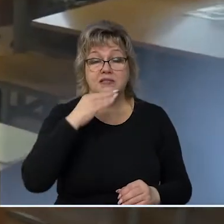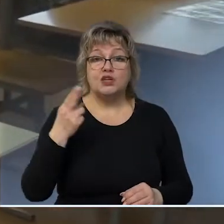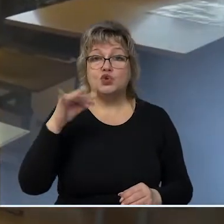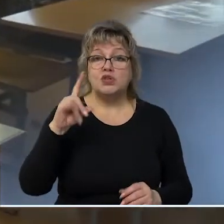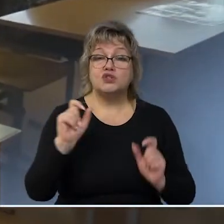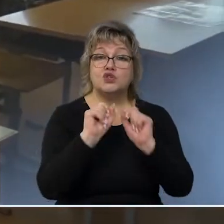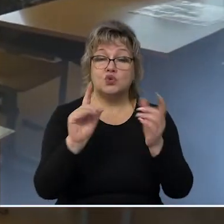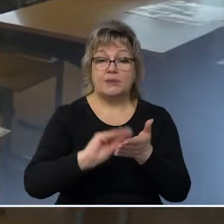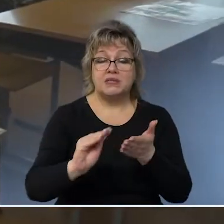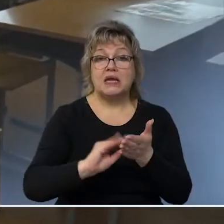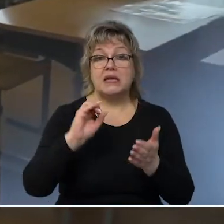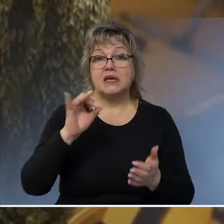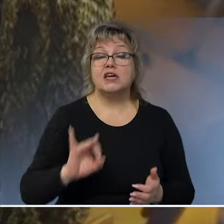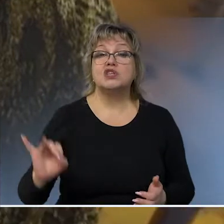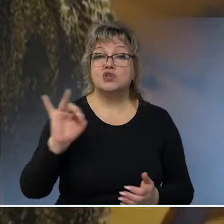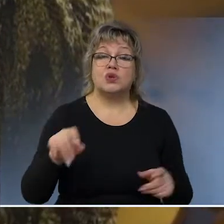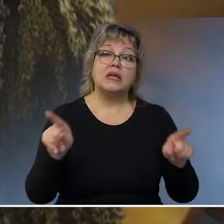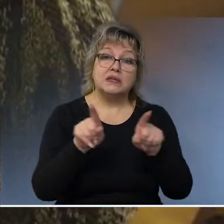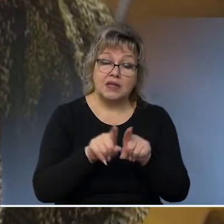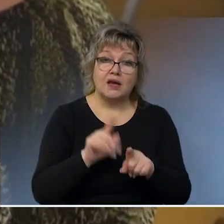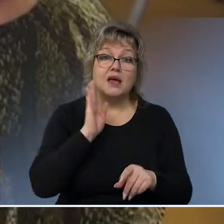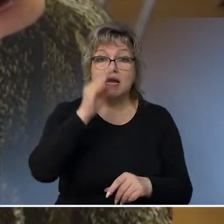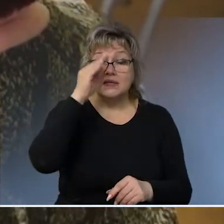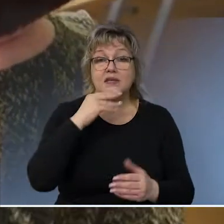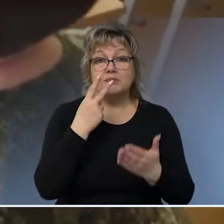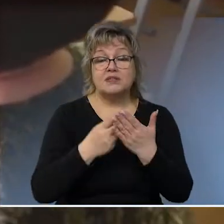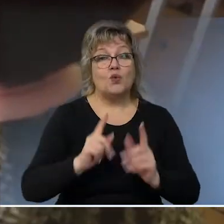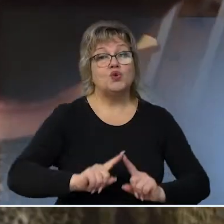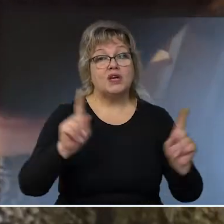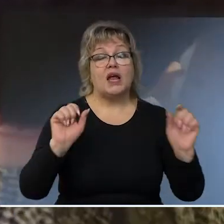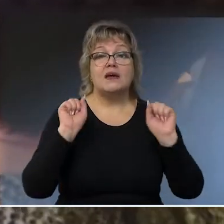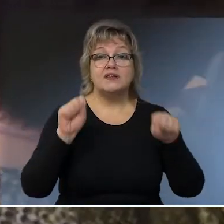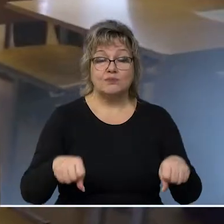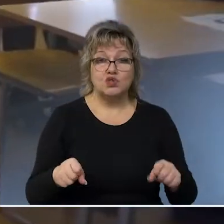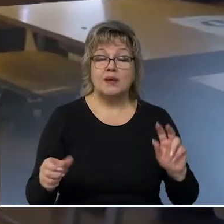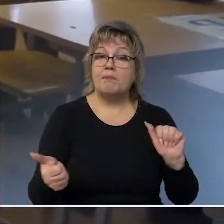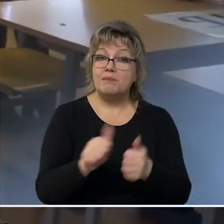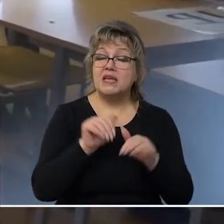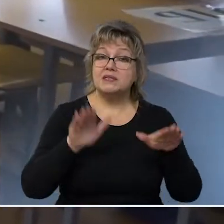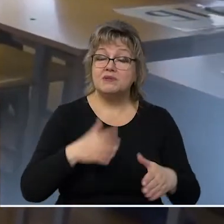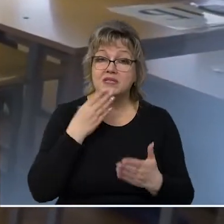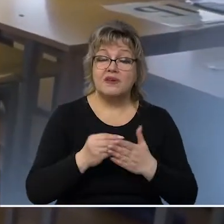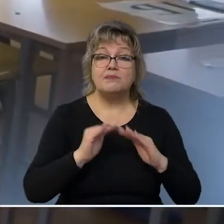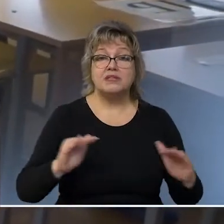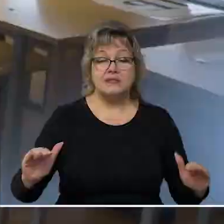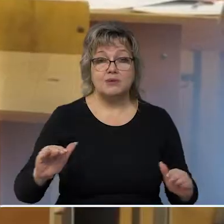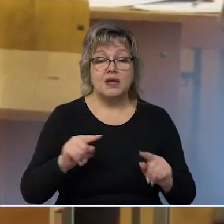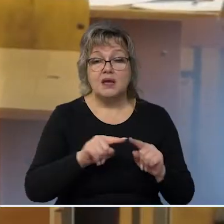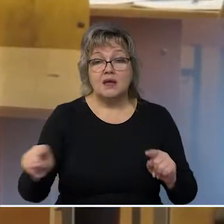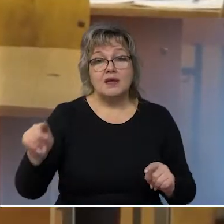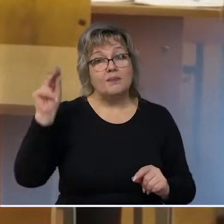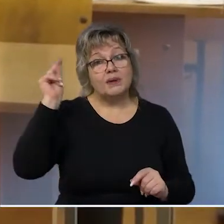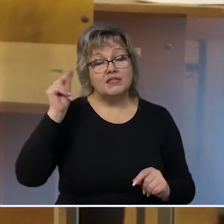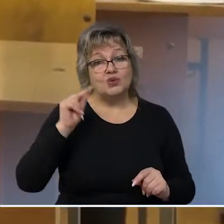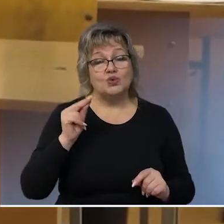родители донецких школьников написали ЕГЭ по истории. Таким образом, родителям представлена уникальная возможность поменяться местами со своими детьми и пройти